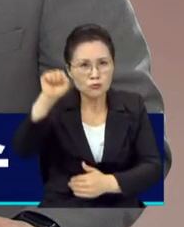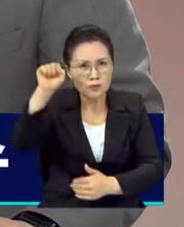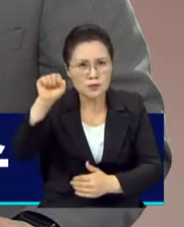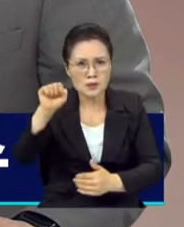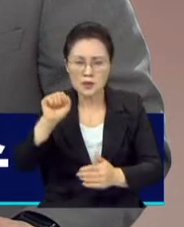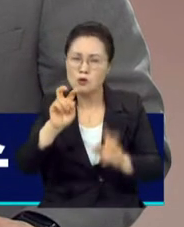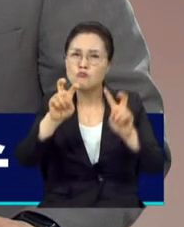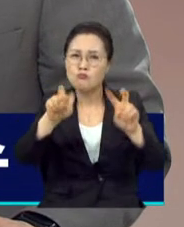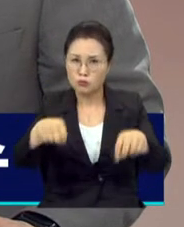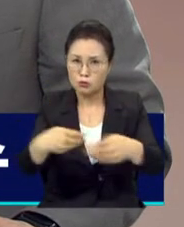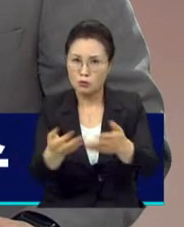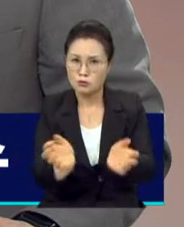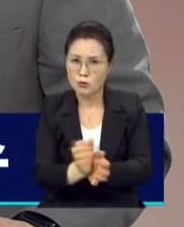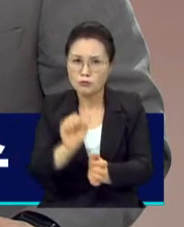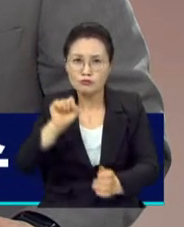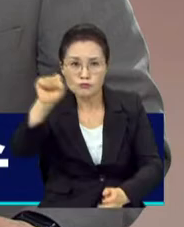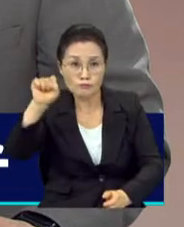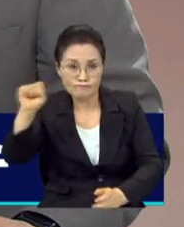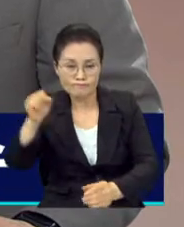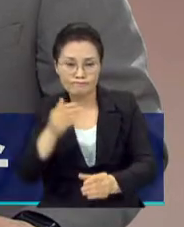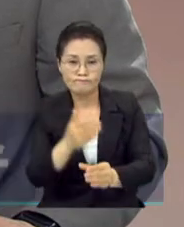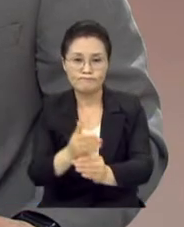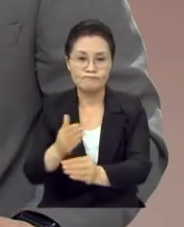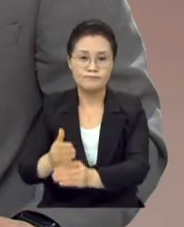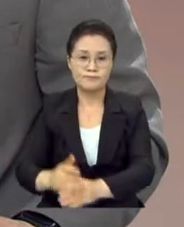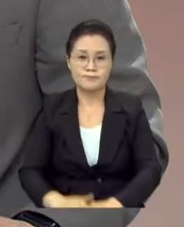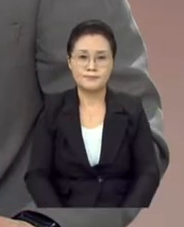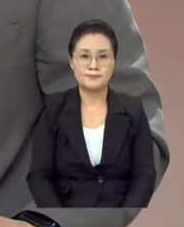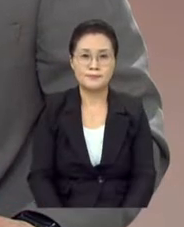출마에 나서고 있습니다 김건영 기자입니다